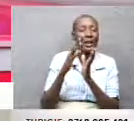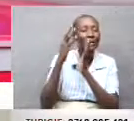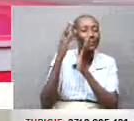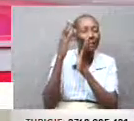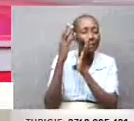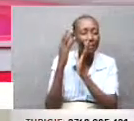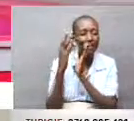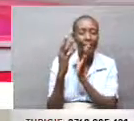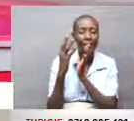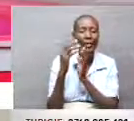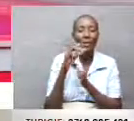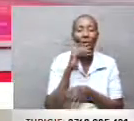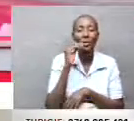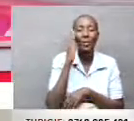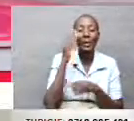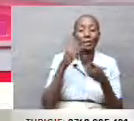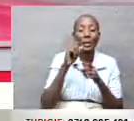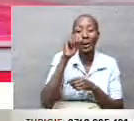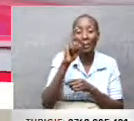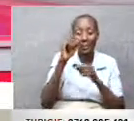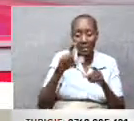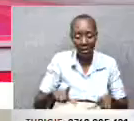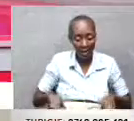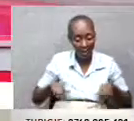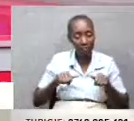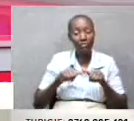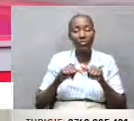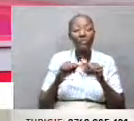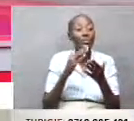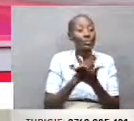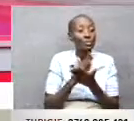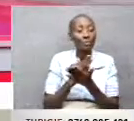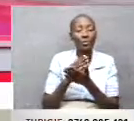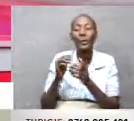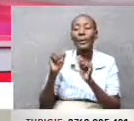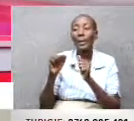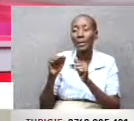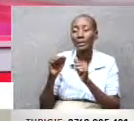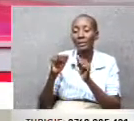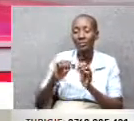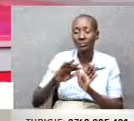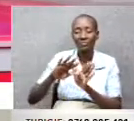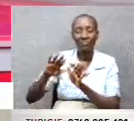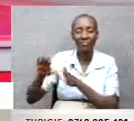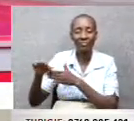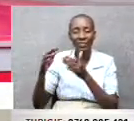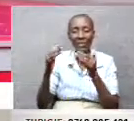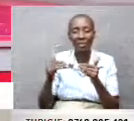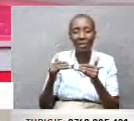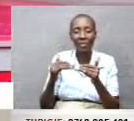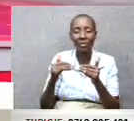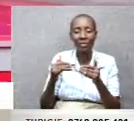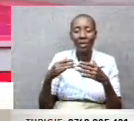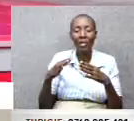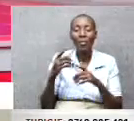kwa wazazi, lakini lazima maisha yasonge mbele au vipi? Kabisa. Tukiachana na taarifa hiyo mtazamaji, ni kwamba wenyeji